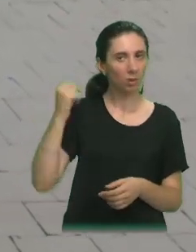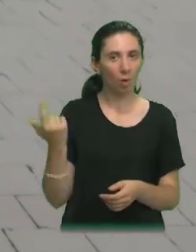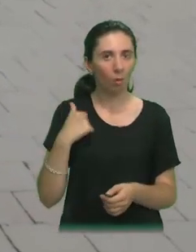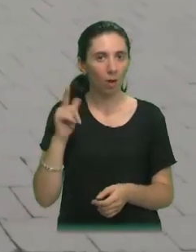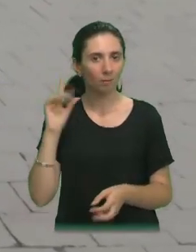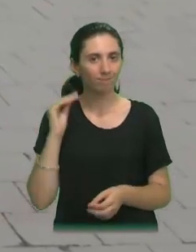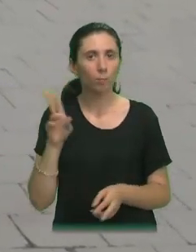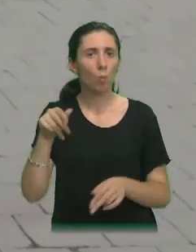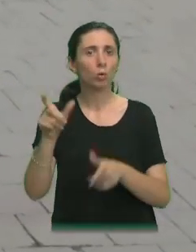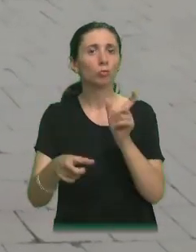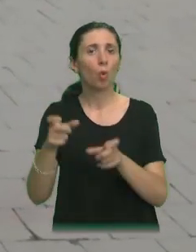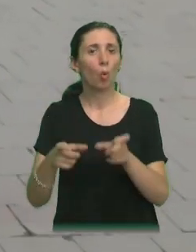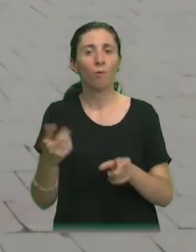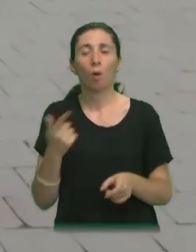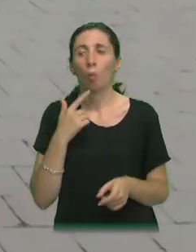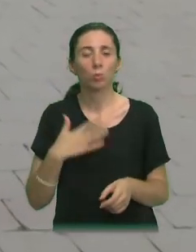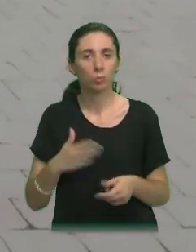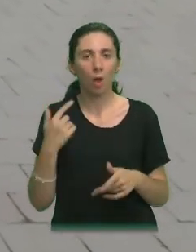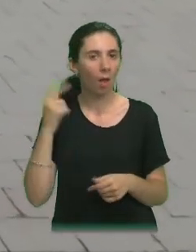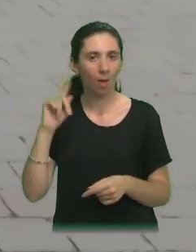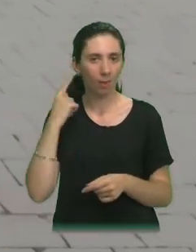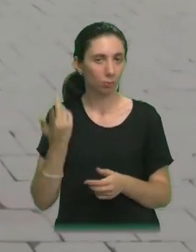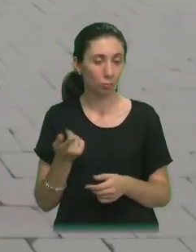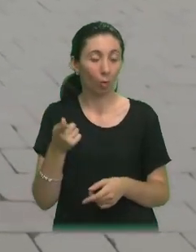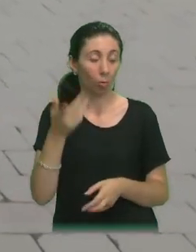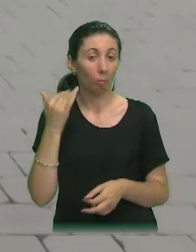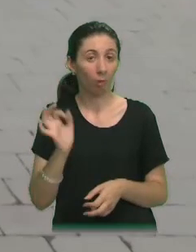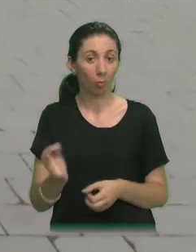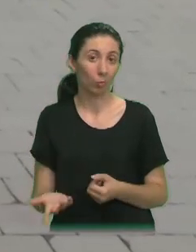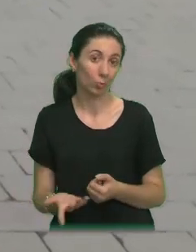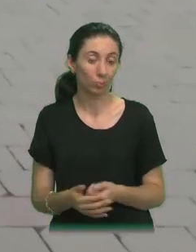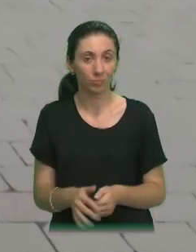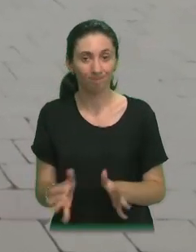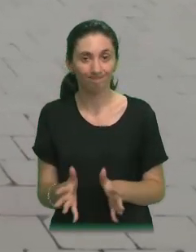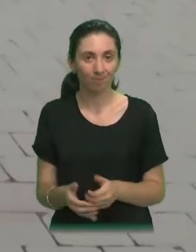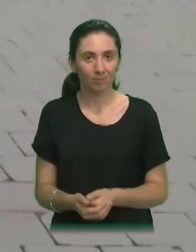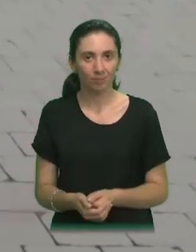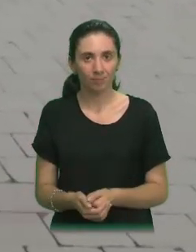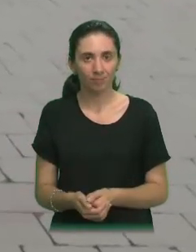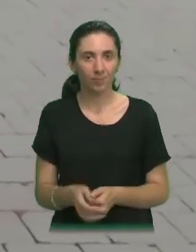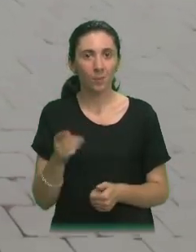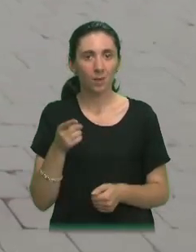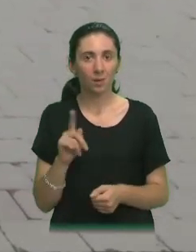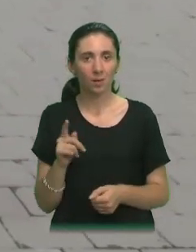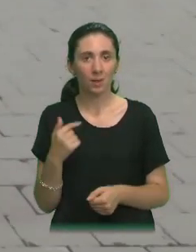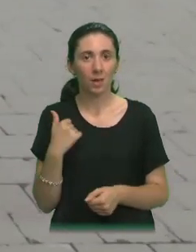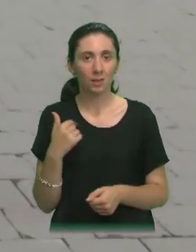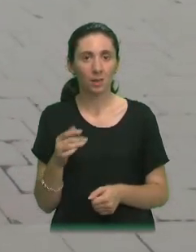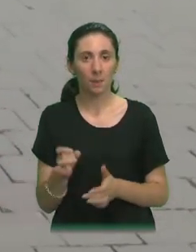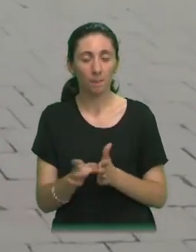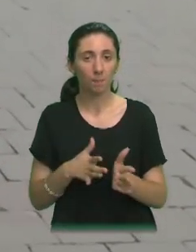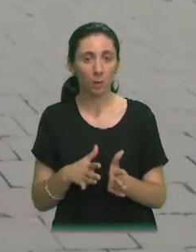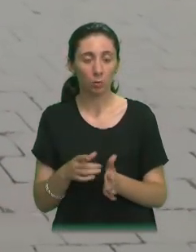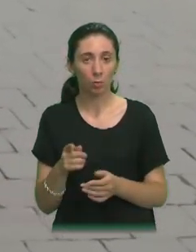kolegama? Ja nisam sve čula, onako mi neko priča iza leđa, onda leđa, mogli sam odgovarati koliko god su htjeli. Znači, to je bilo